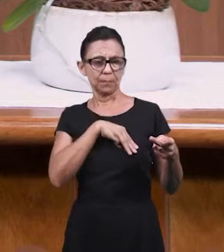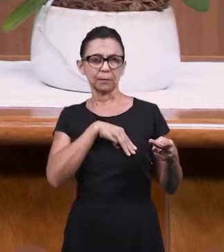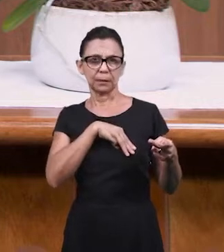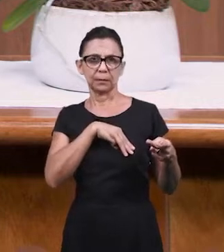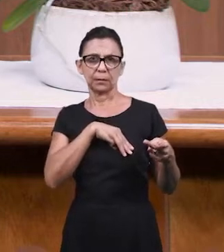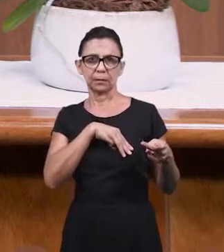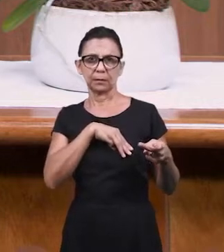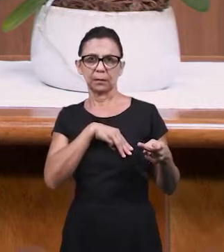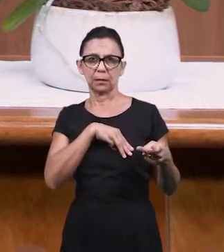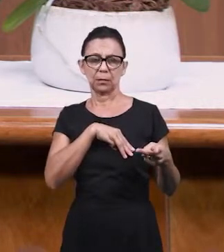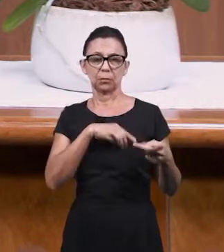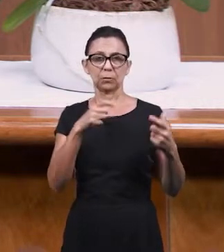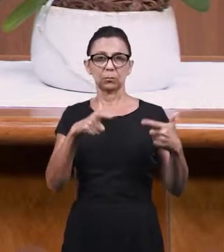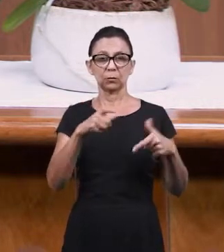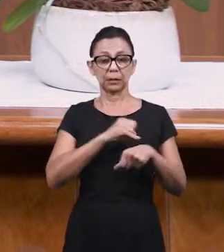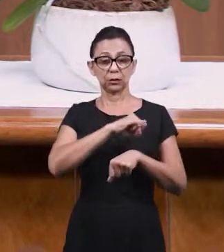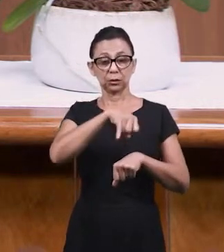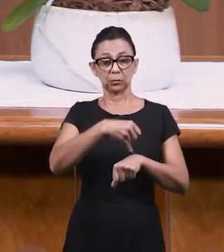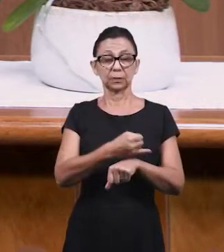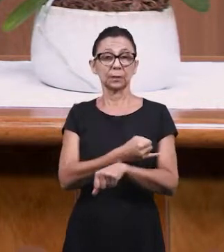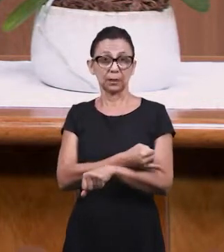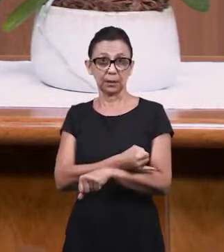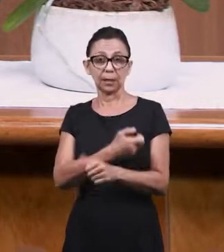Matthieu, à Jérusalem, écrit